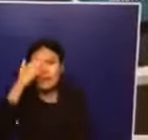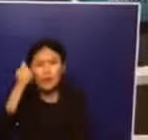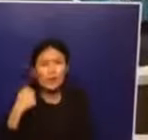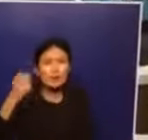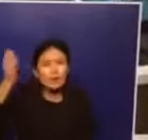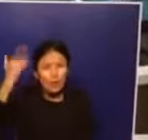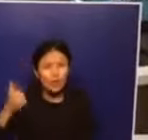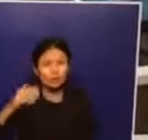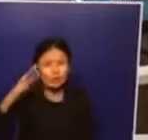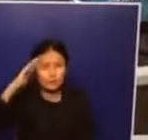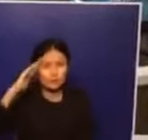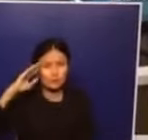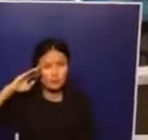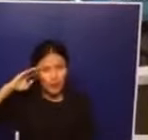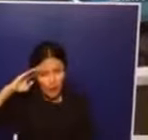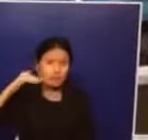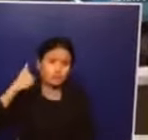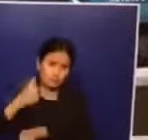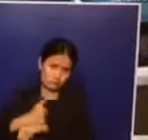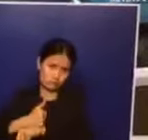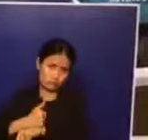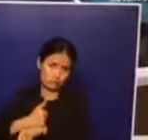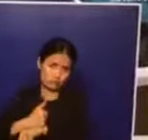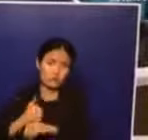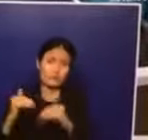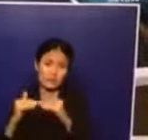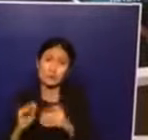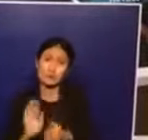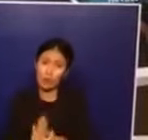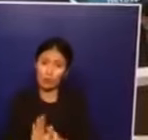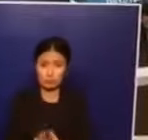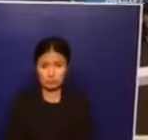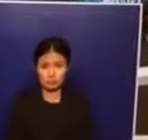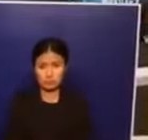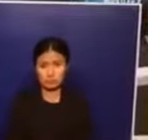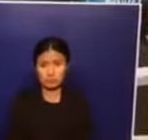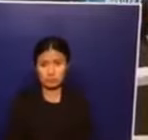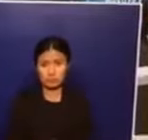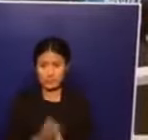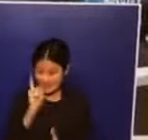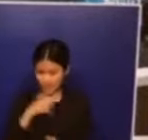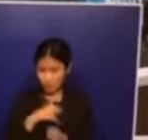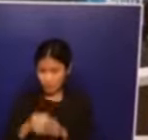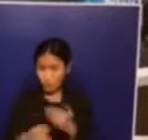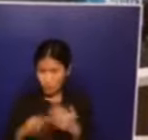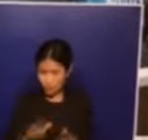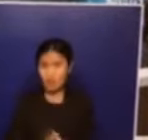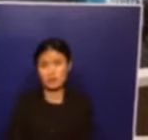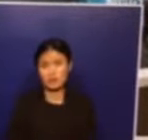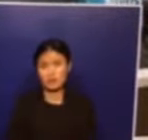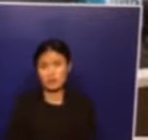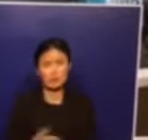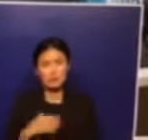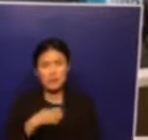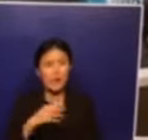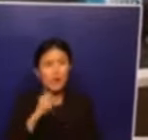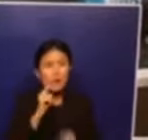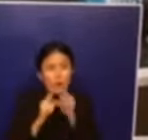ครับแล้วก็เป็นสิทธิ์ของท่านอยู่แล้วซึ่งเรื่องนี้ก็จบไปแล้วนะครับไม่อยากให้พูดวนเวียนซ้ำซากเรื่องนี้อีกนะครับเอามาเรื่องที่เป็นการบริหารราชการ